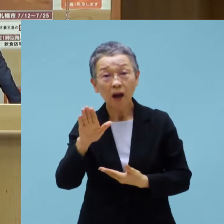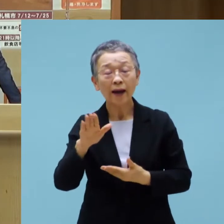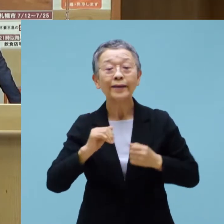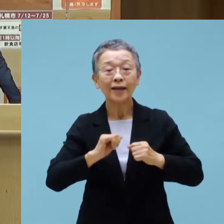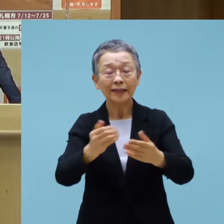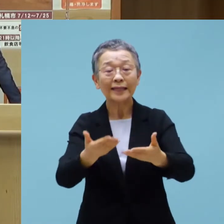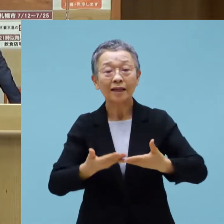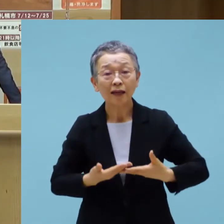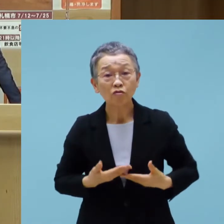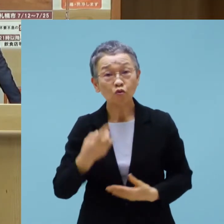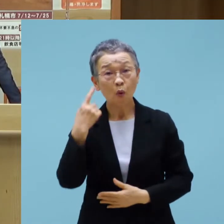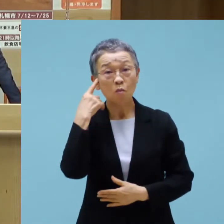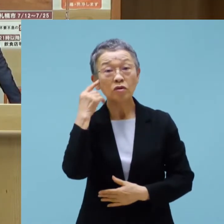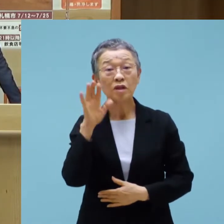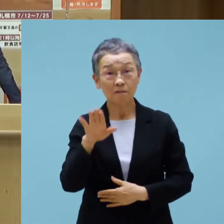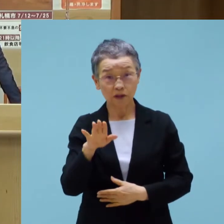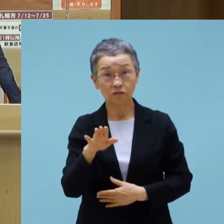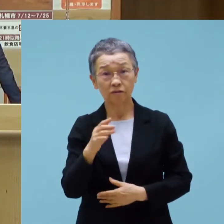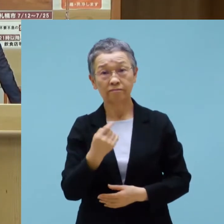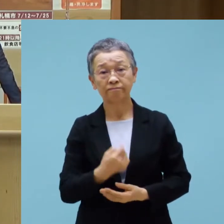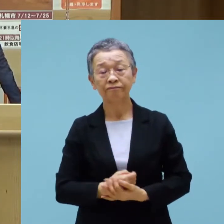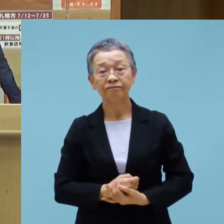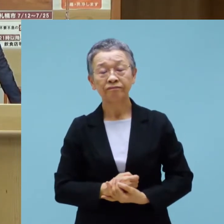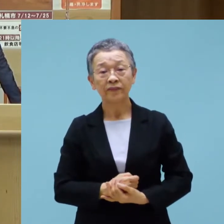ます。 もう一点だけ